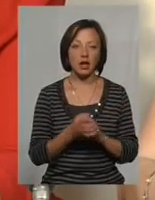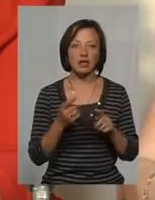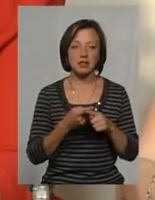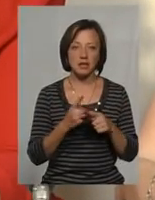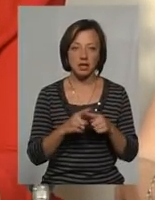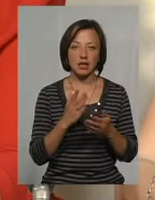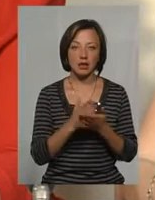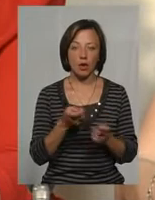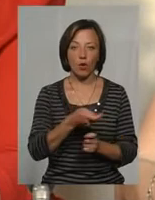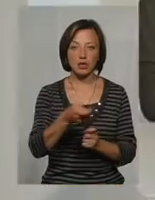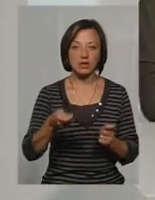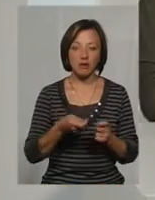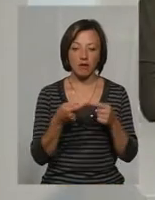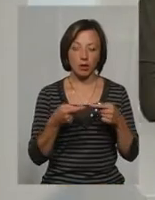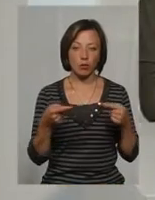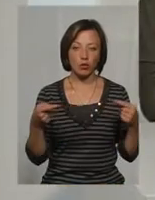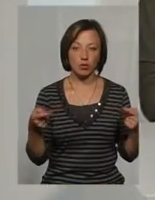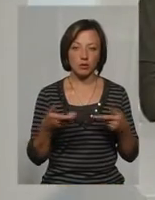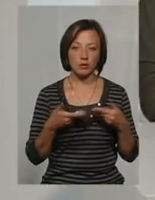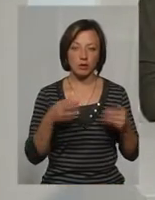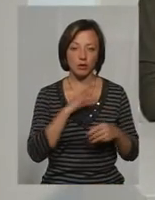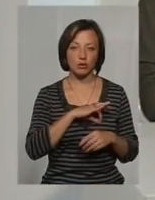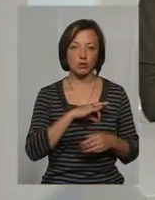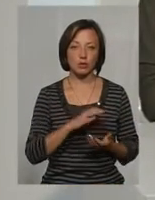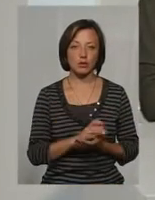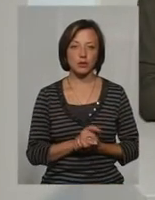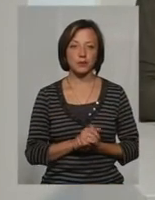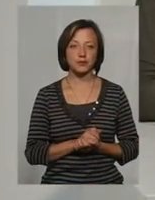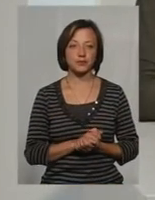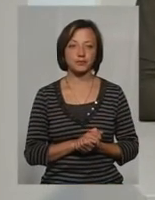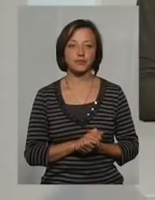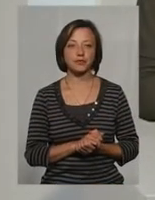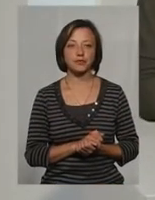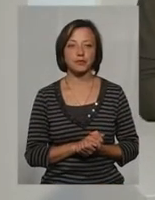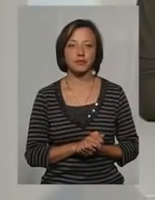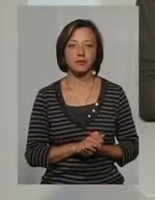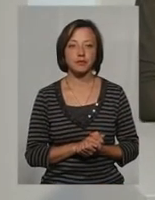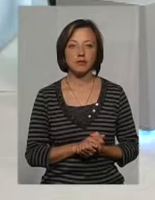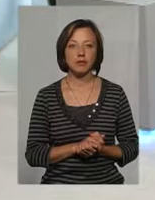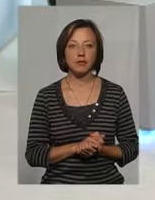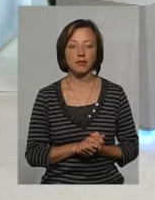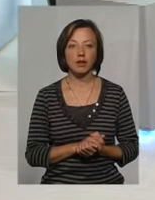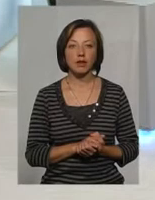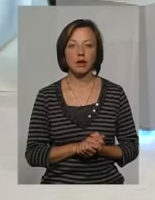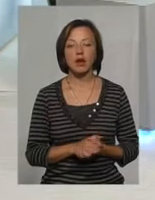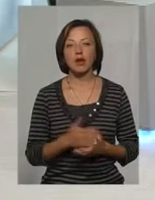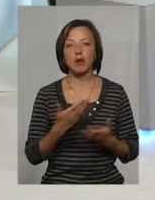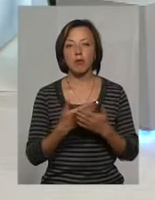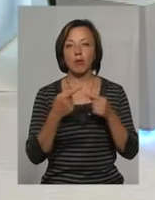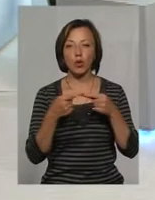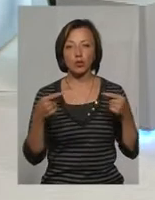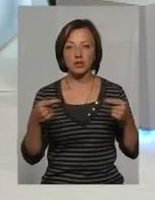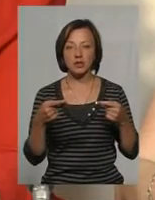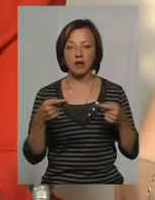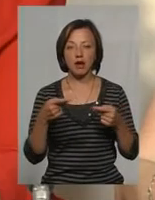є консервована продукція, яку ми користуємося. А продукція у вакуумі, до прикладу? Ну, також